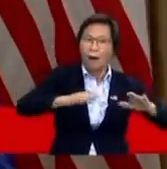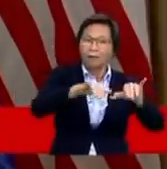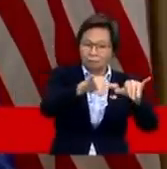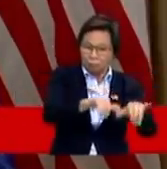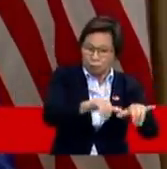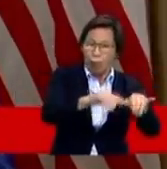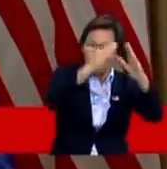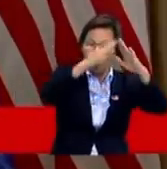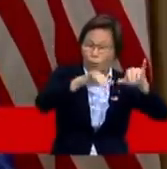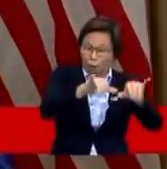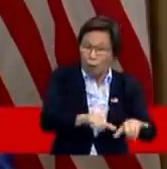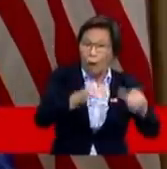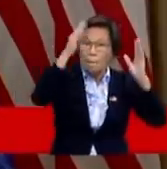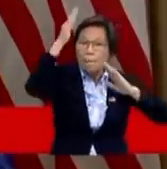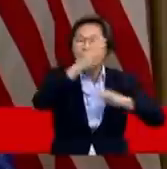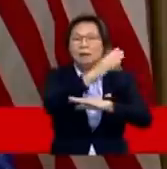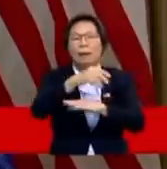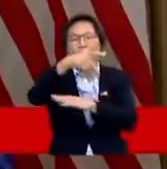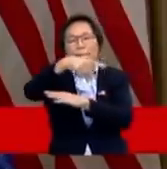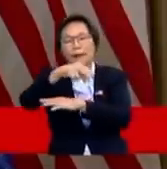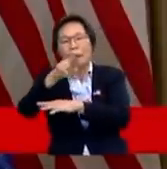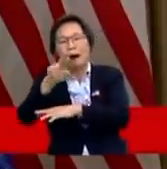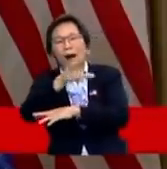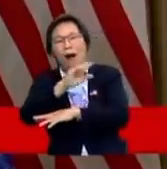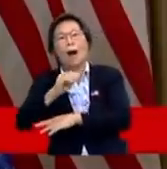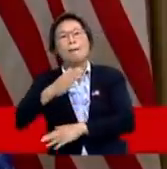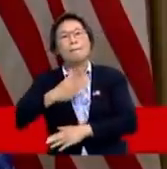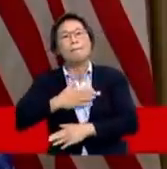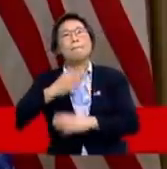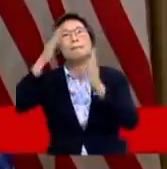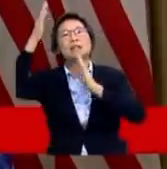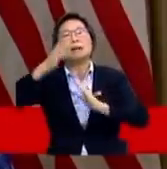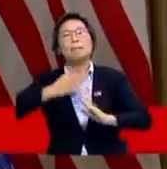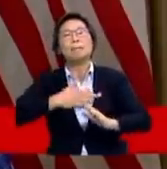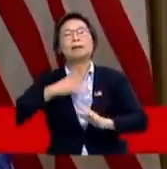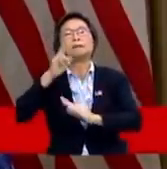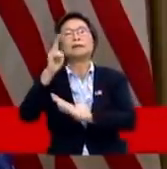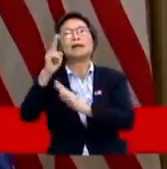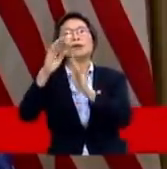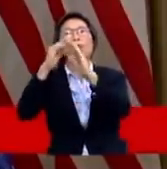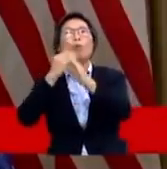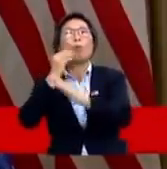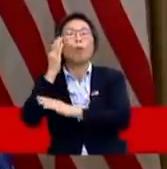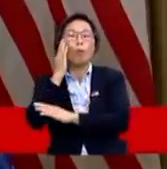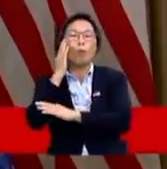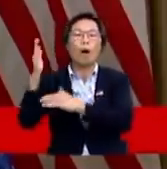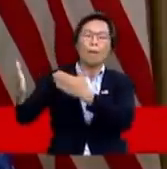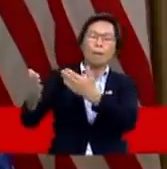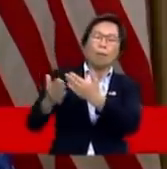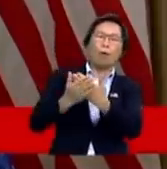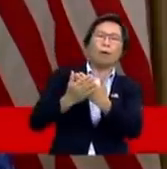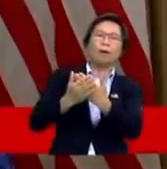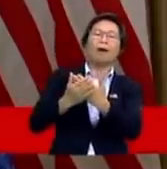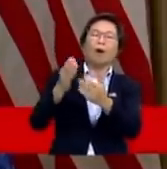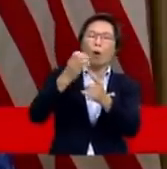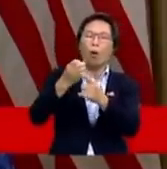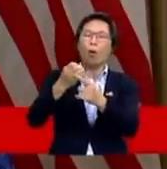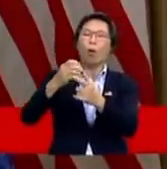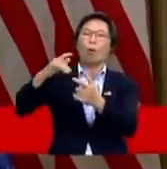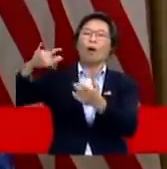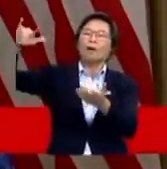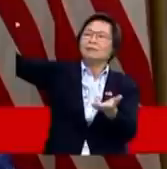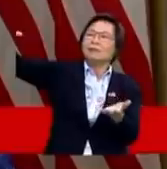Malaysia termasuklah piada Malaysia my second home yang pulang ataupun tiba